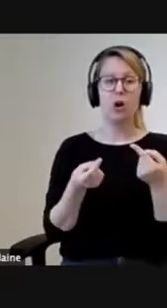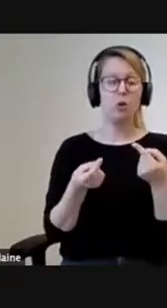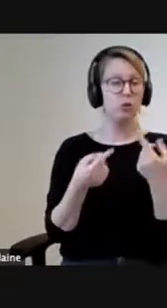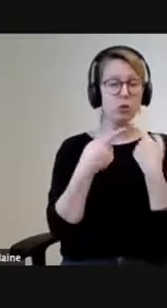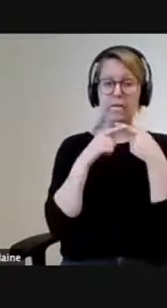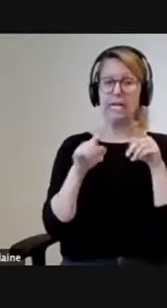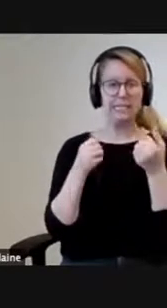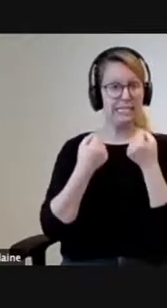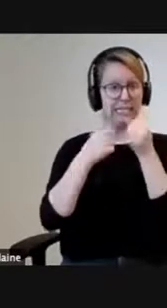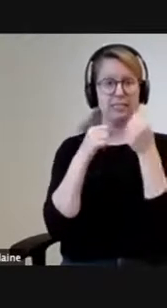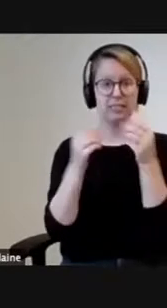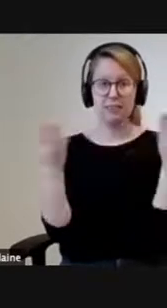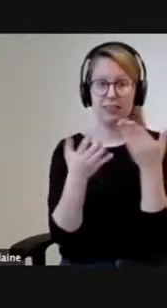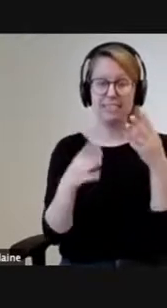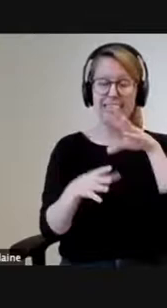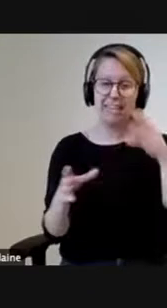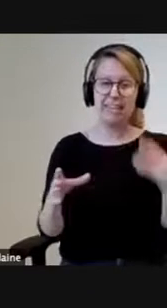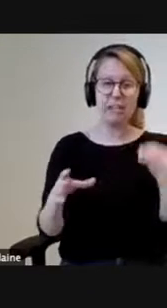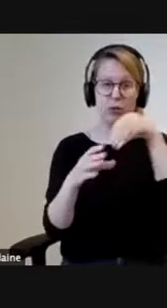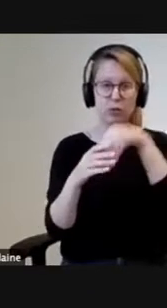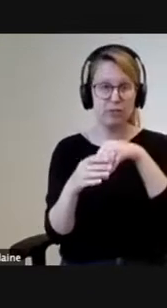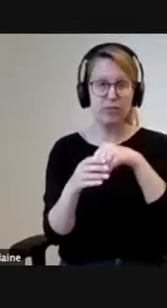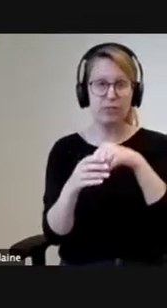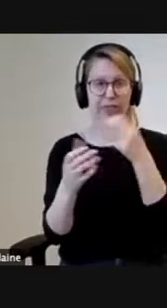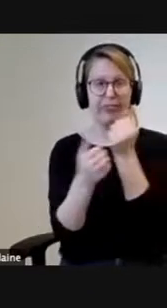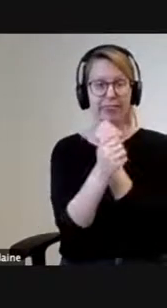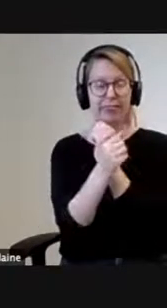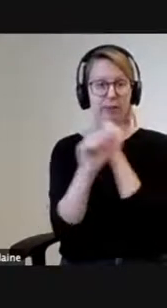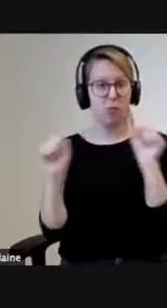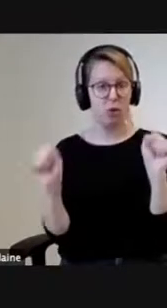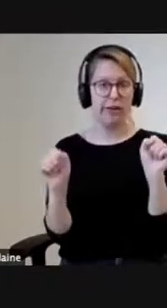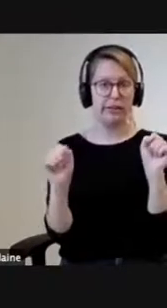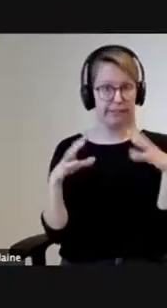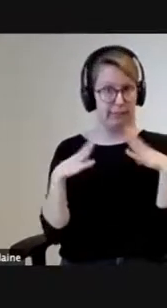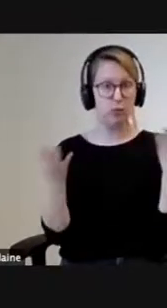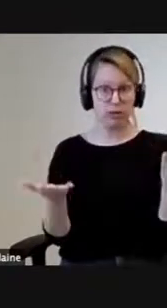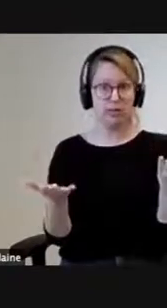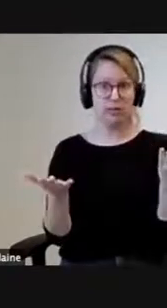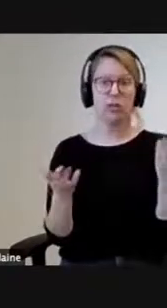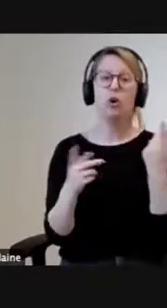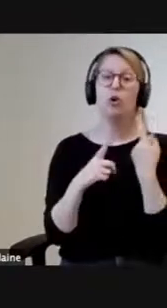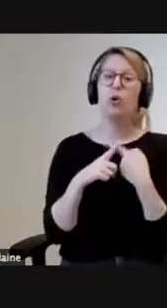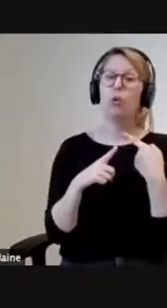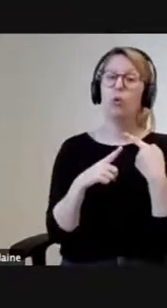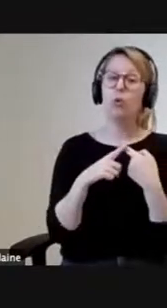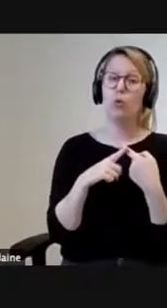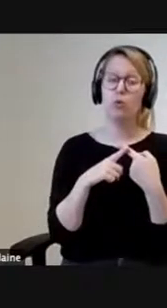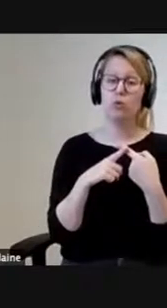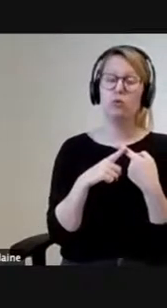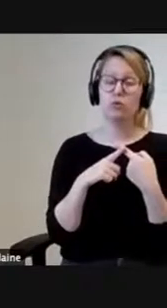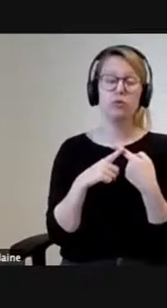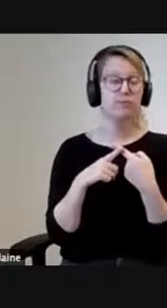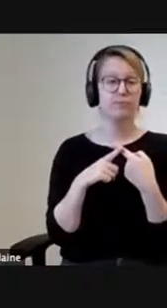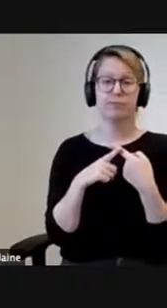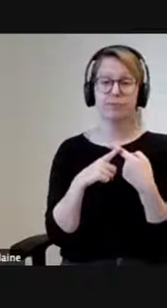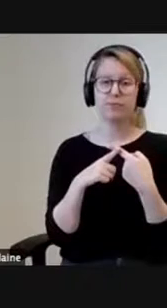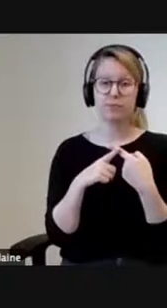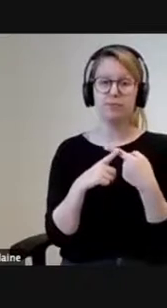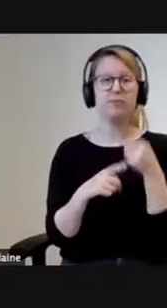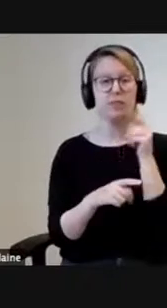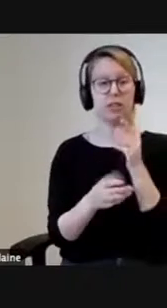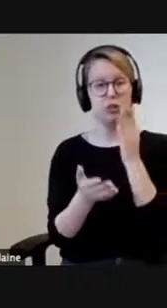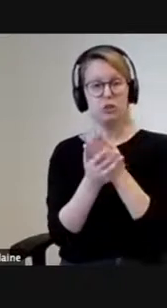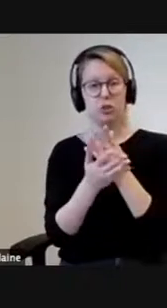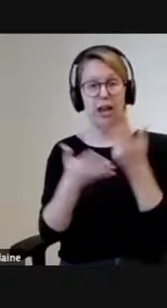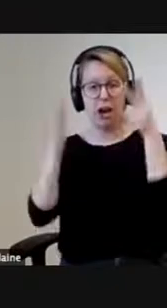au niveau européen, comme le précédent intervenant le soulignait. Près de 800 000 citoyens de